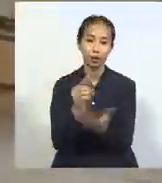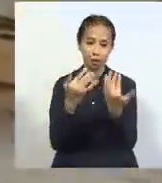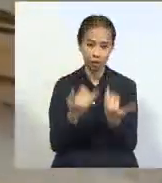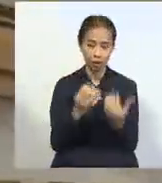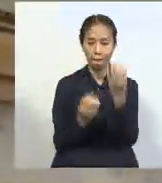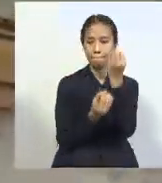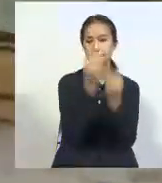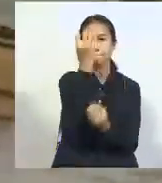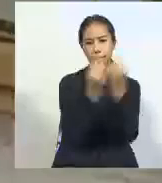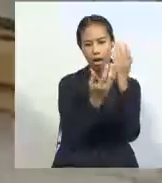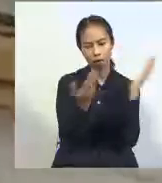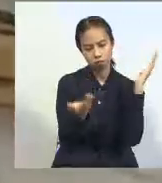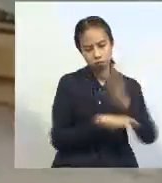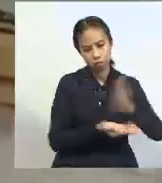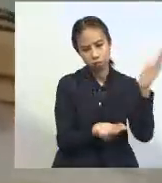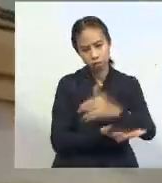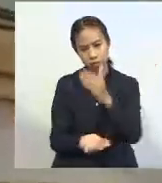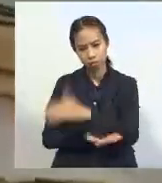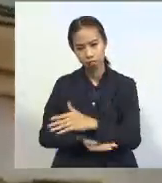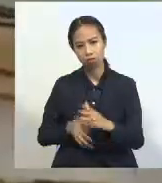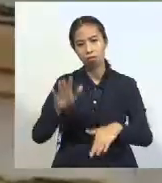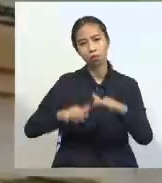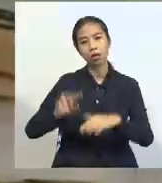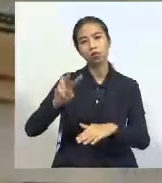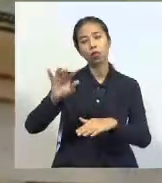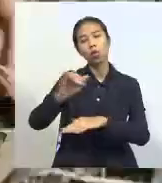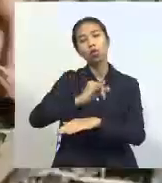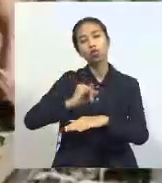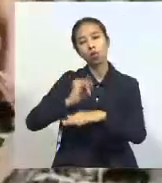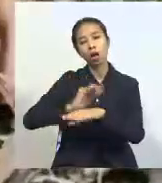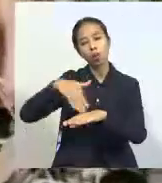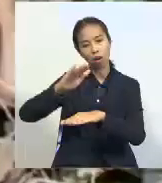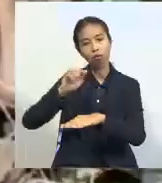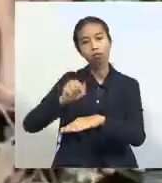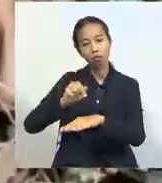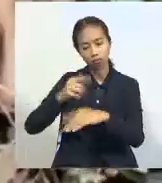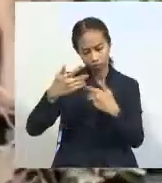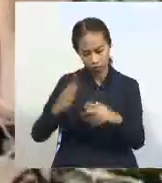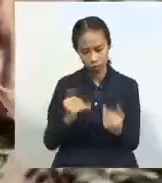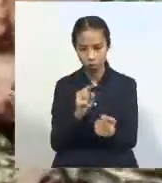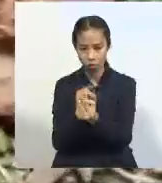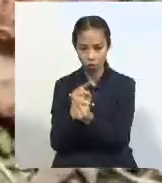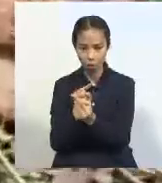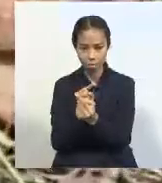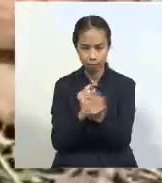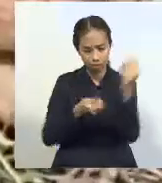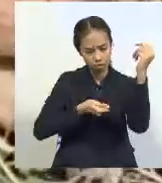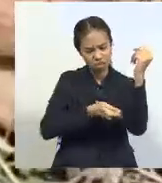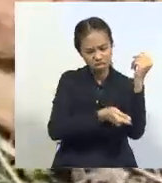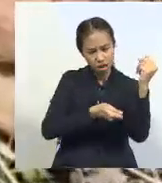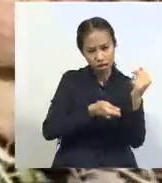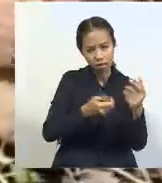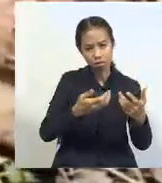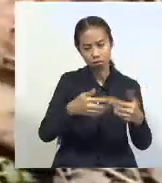ไม้บริเวณนั้นถูกทำลายเสียหายถึง2ไร่3งาน40ตารางวาแล้วก็ยังพบเลื่อยยนต์นะคะซึ่งเป็